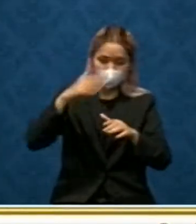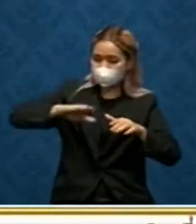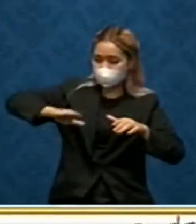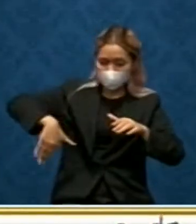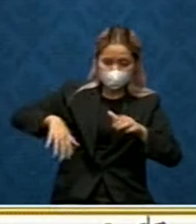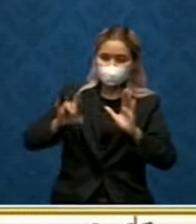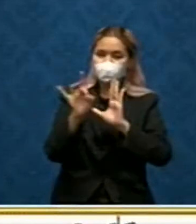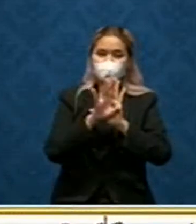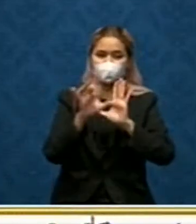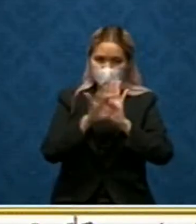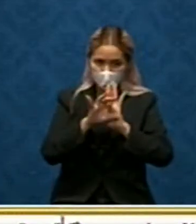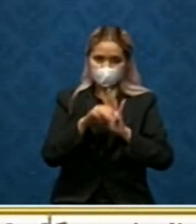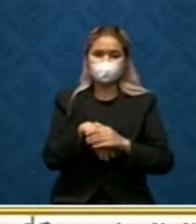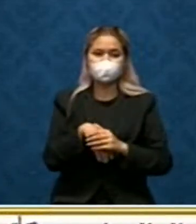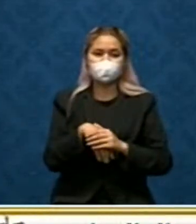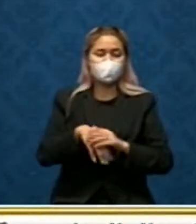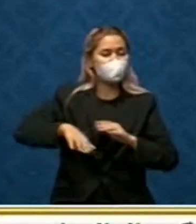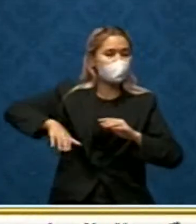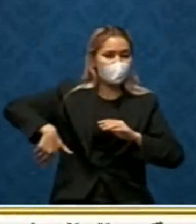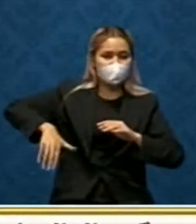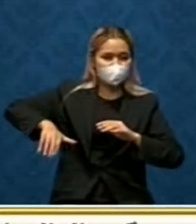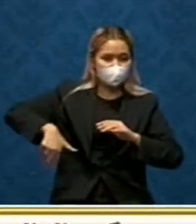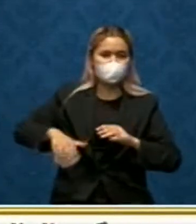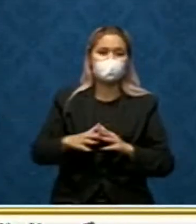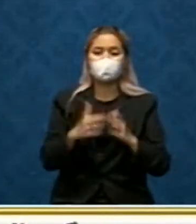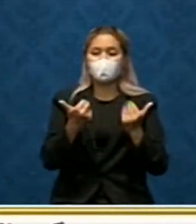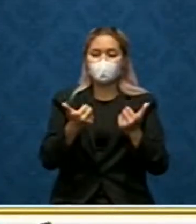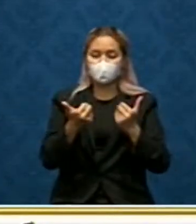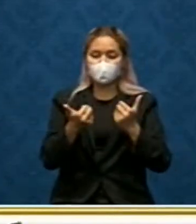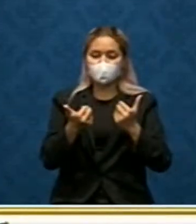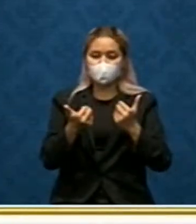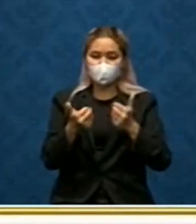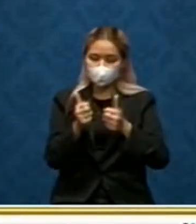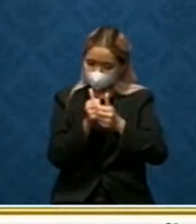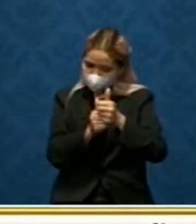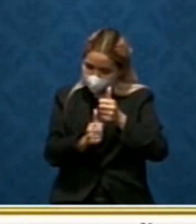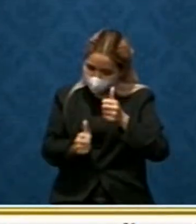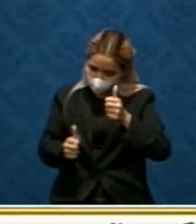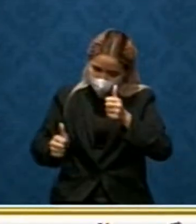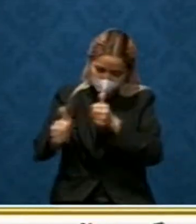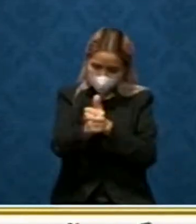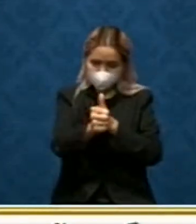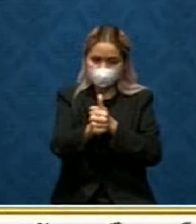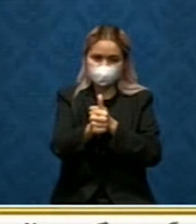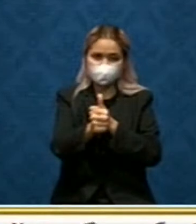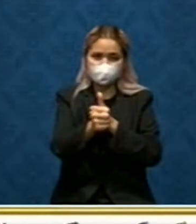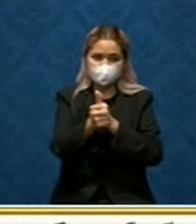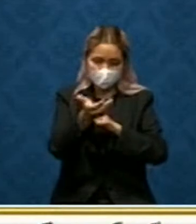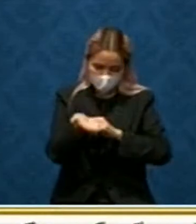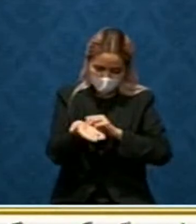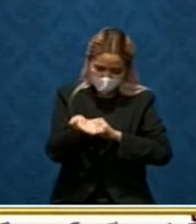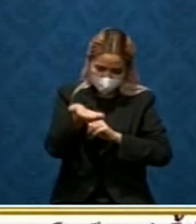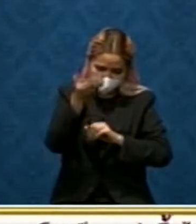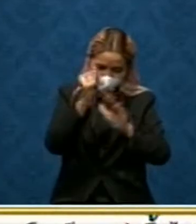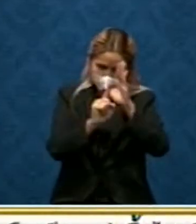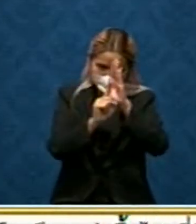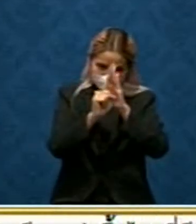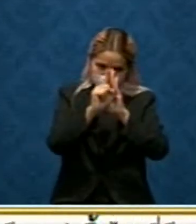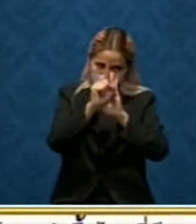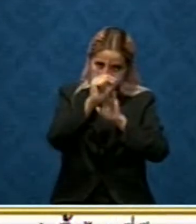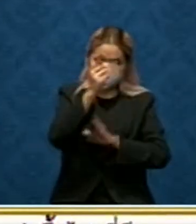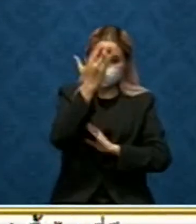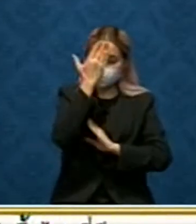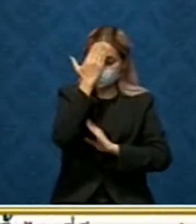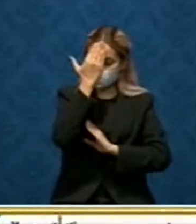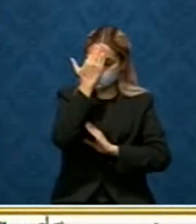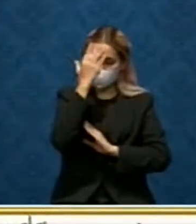เ เมื่อก่อนเขาไมเหนไไยแล้นะวัี้กรบด้านนะวันนี้วิยันามทรยานขึ้ไปอยู่แถวหนาของโลกน